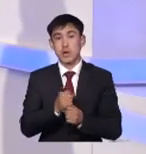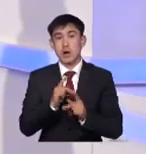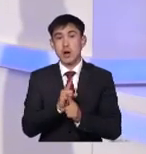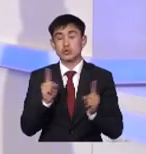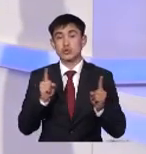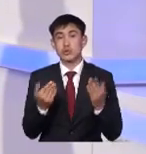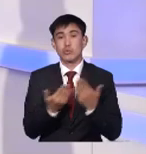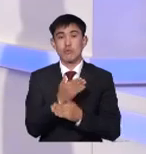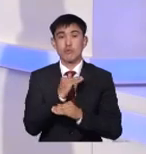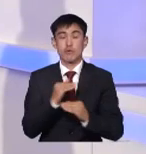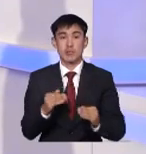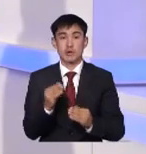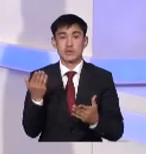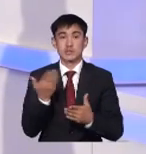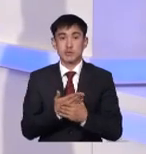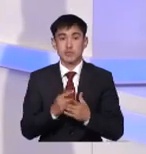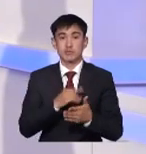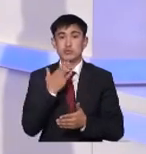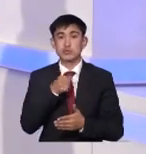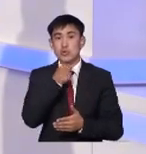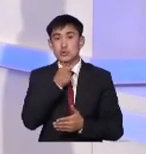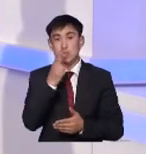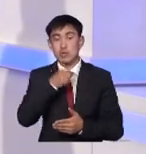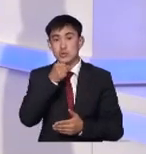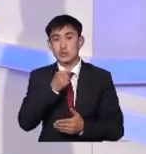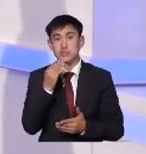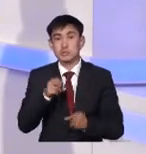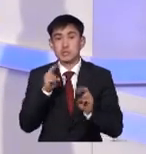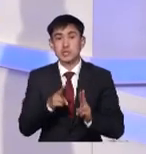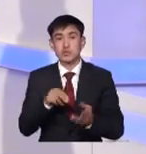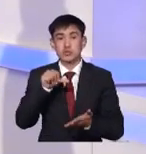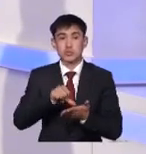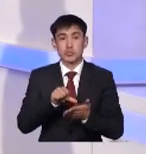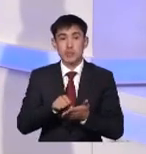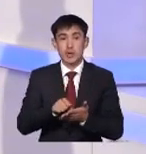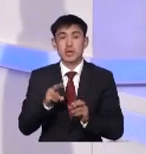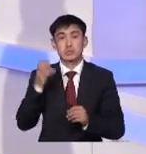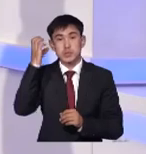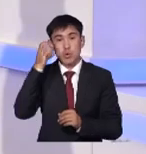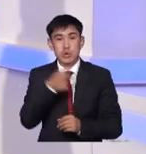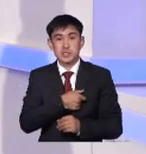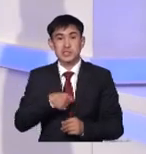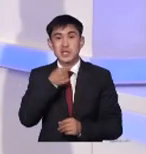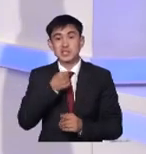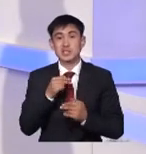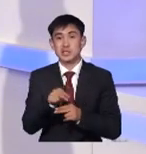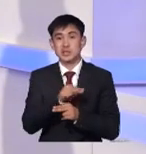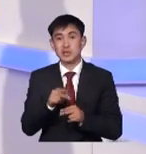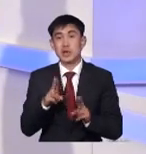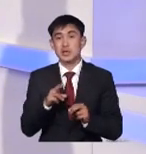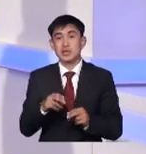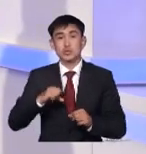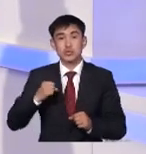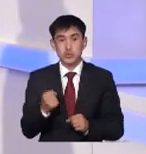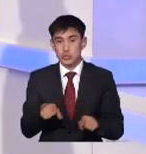собой инновационную форму взаимодействия взрослых и подростков, где специалист выступает не только как психолог и старший наставник, но и как